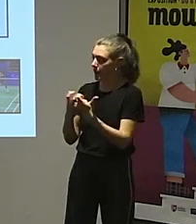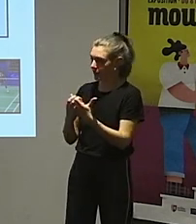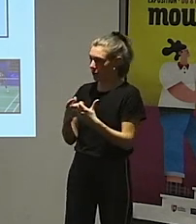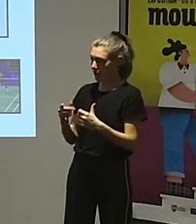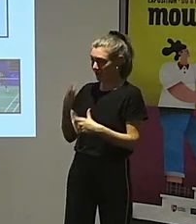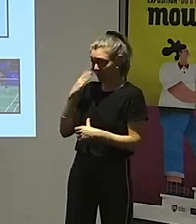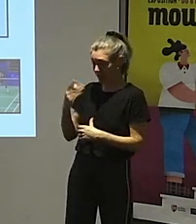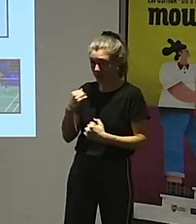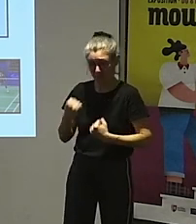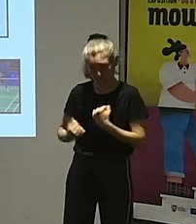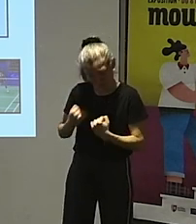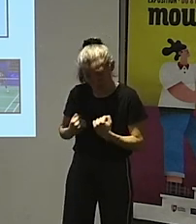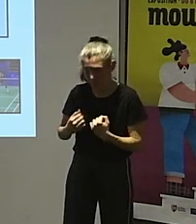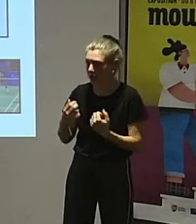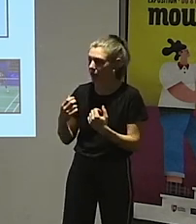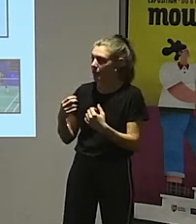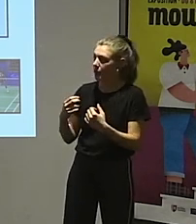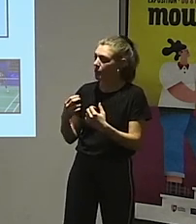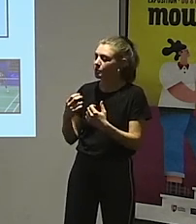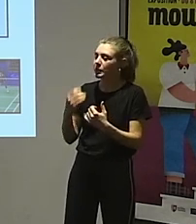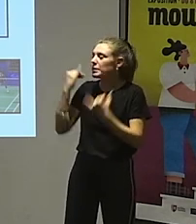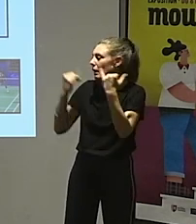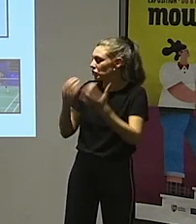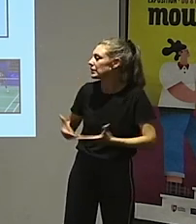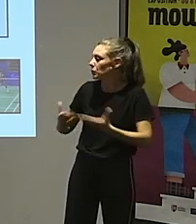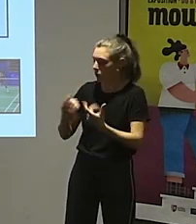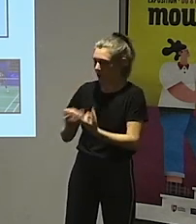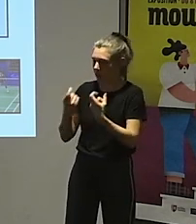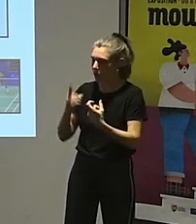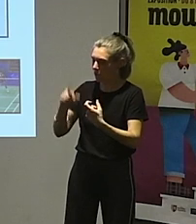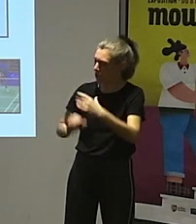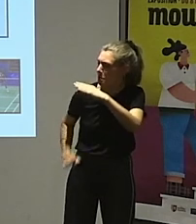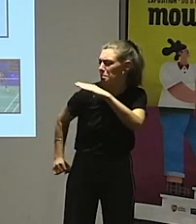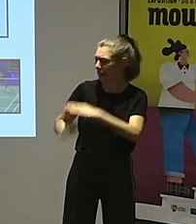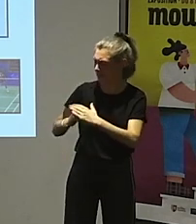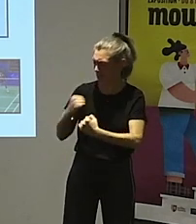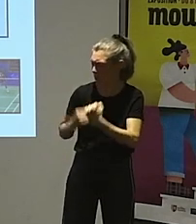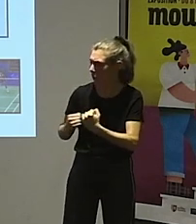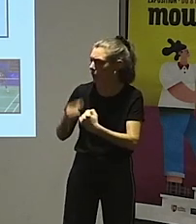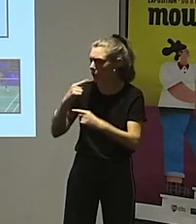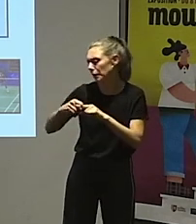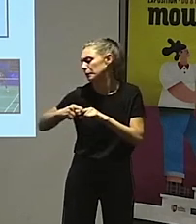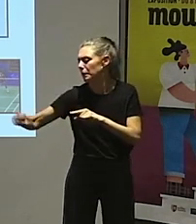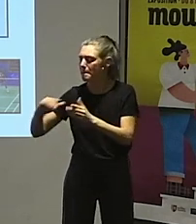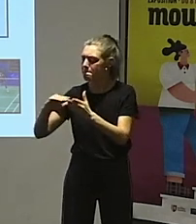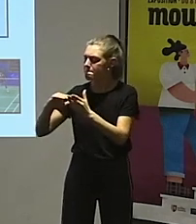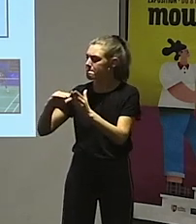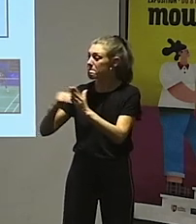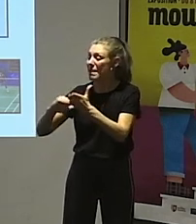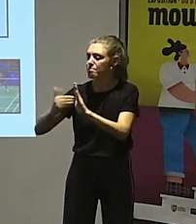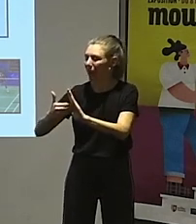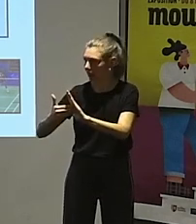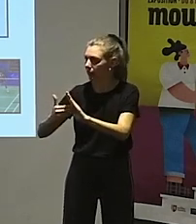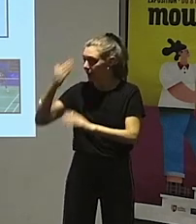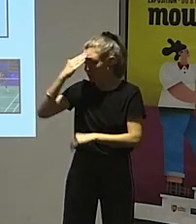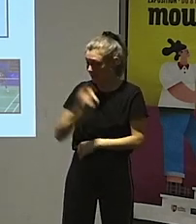difficile, faire ces 90% de notre vitesse maximale d'endurance, c'est dur hein, de faire 6 fois 1000 mètres. Mais quand on le fait tous ensemble, on y